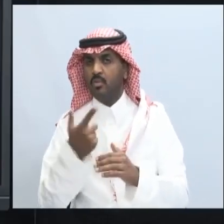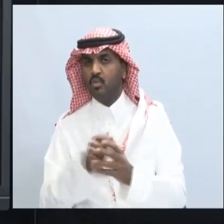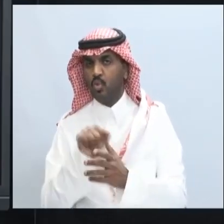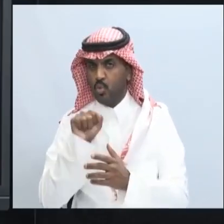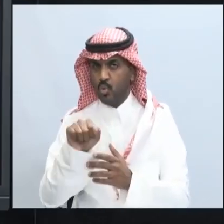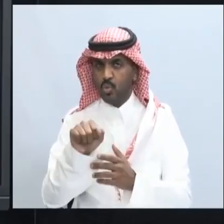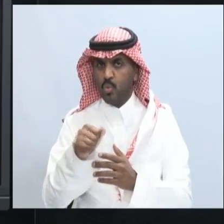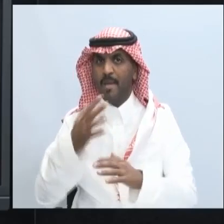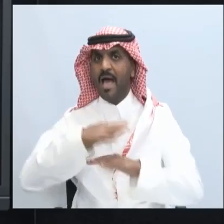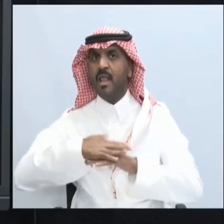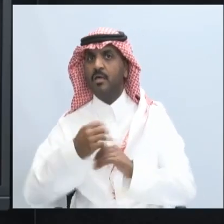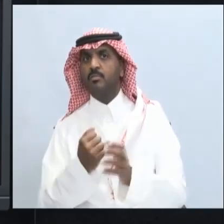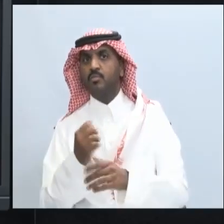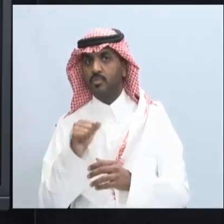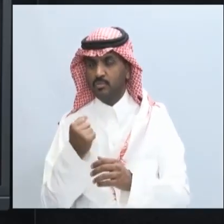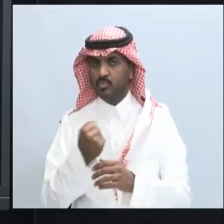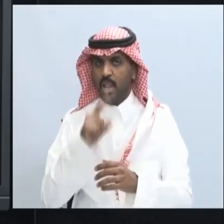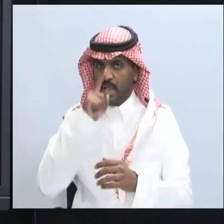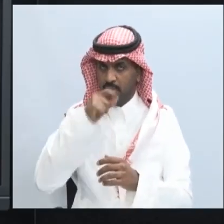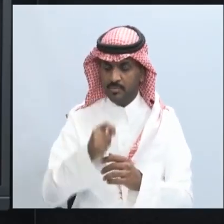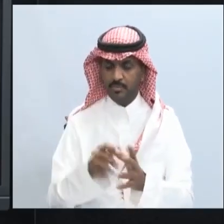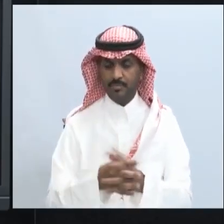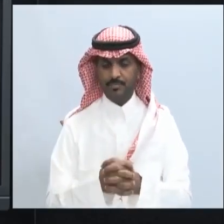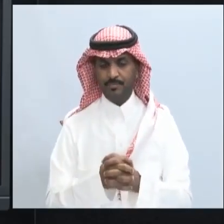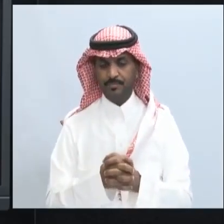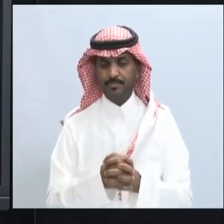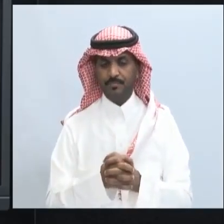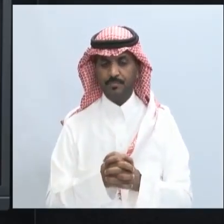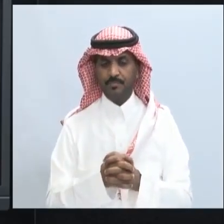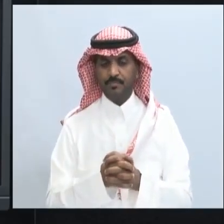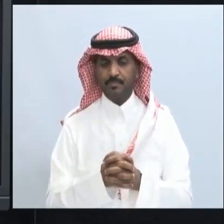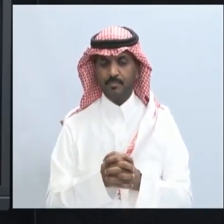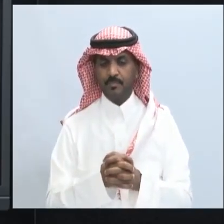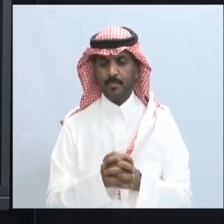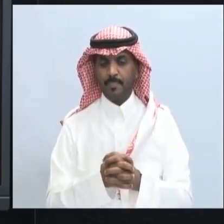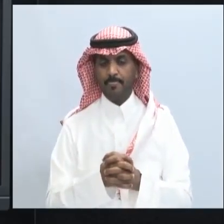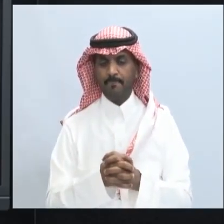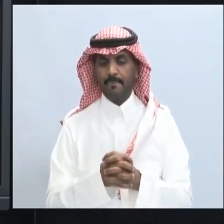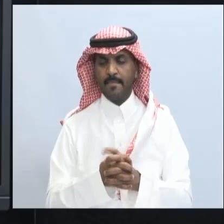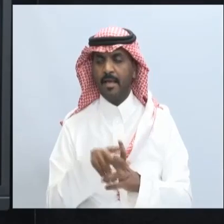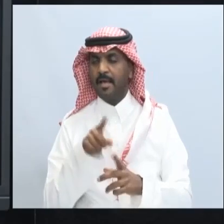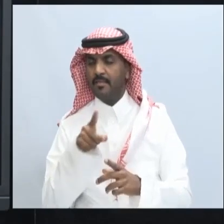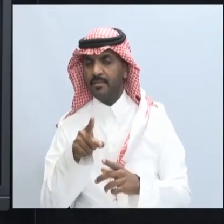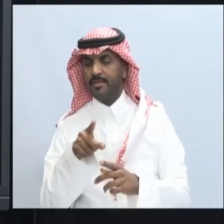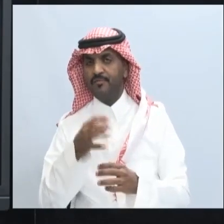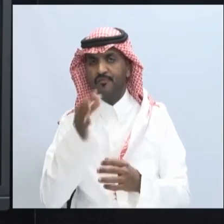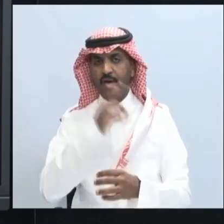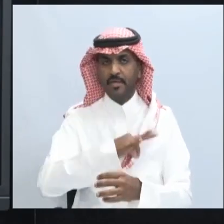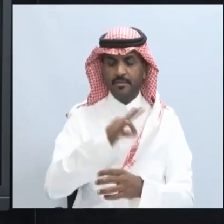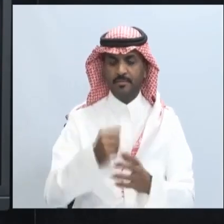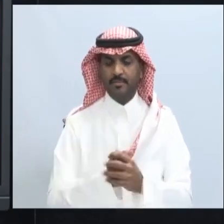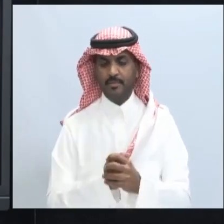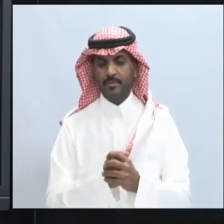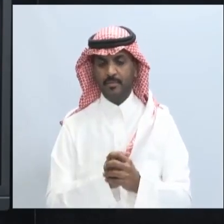حقوق وما عليه من التزامات وما عليه من التزامات فاذا هذه هذه هي الفائده